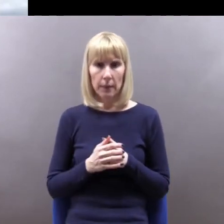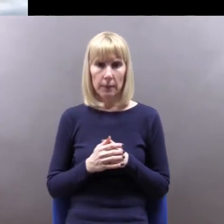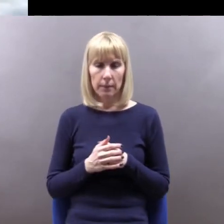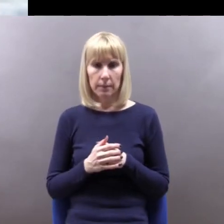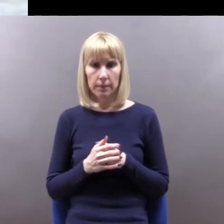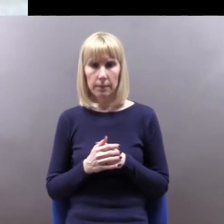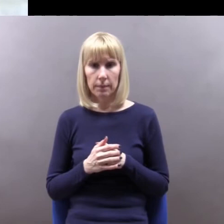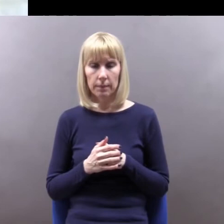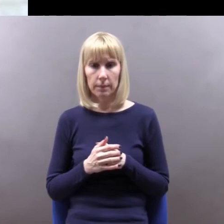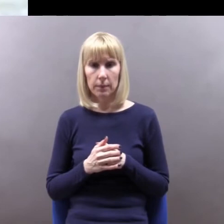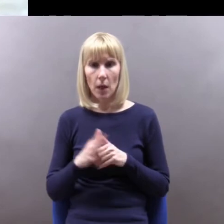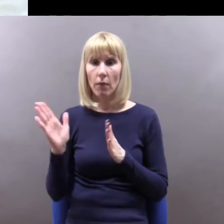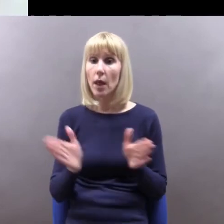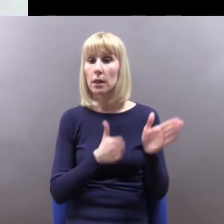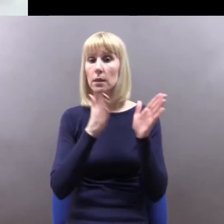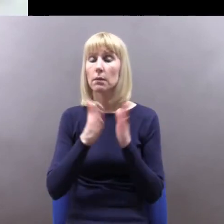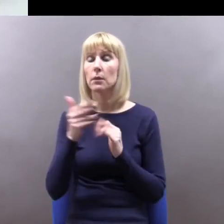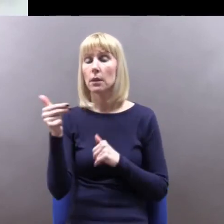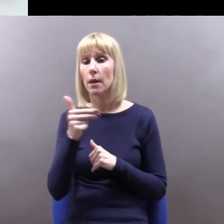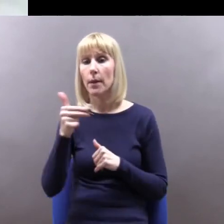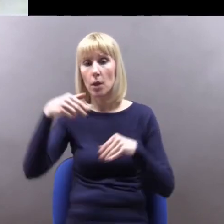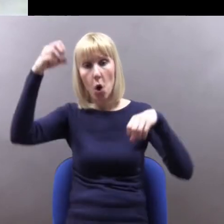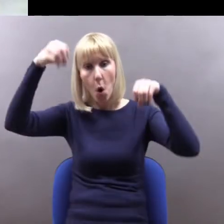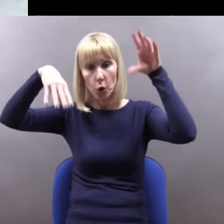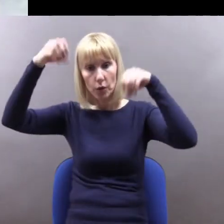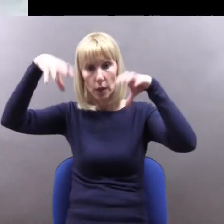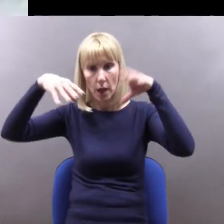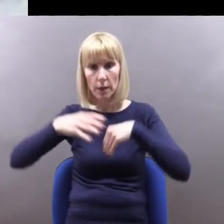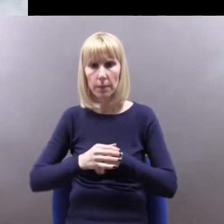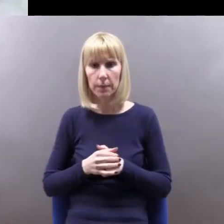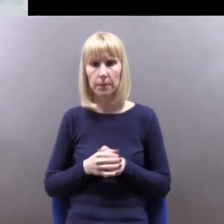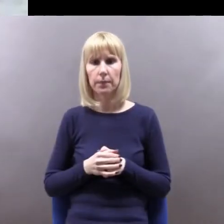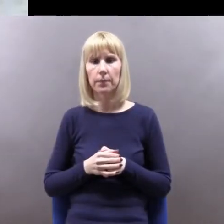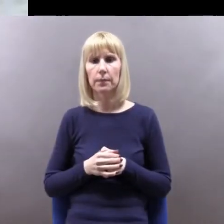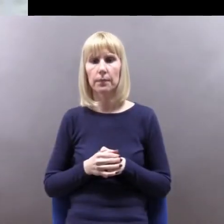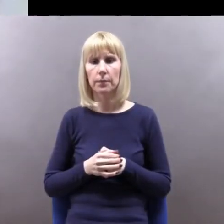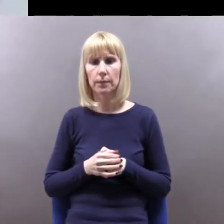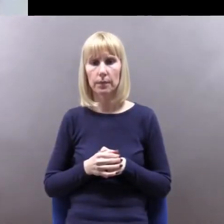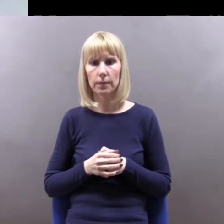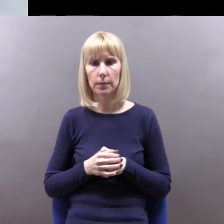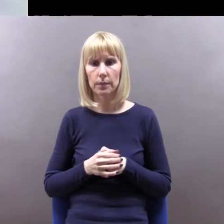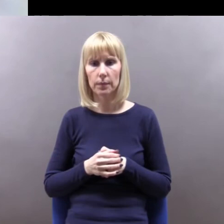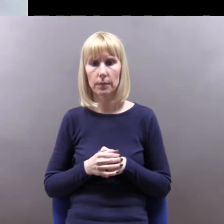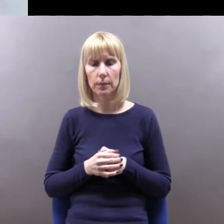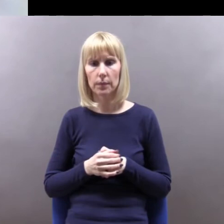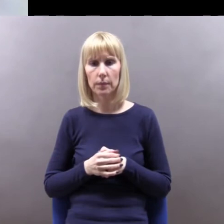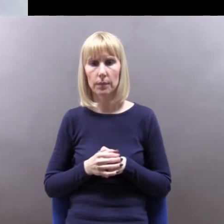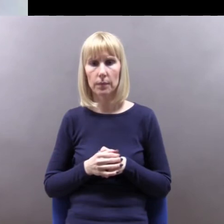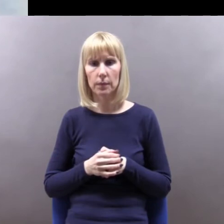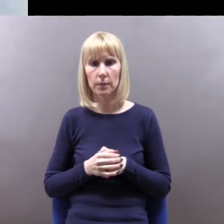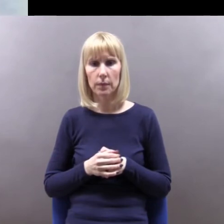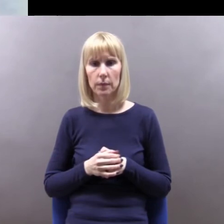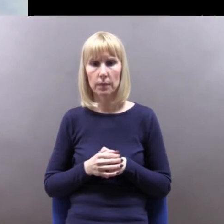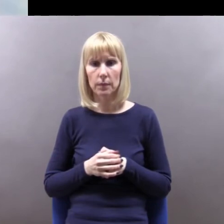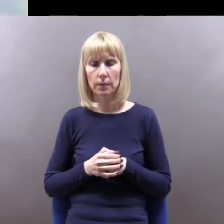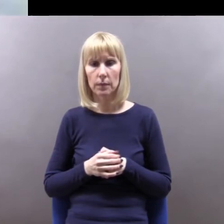o oświetleniu. Jeśli chcielibyście jakąś konkretną firmę albo jakieś konkretne rozwiązanie zobaczyć na tym